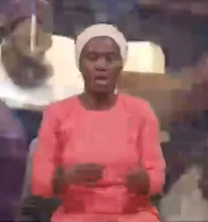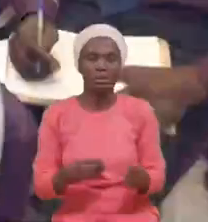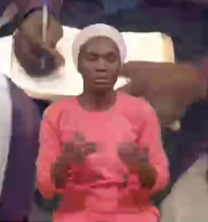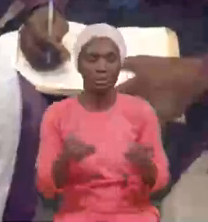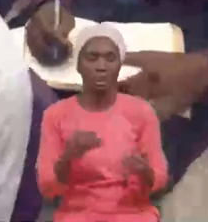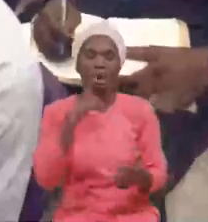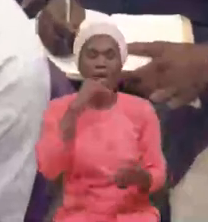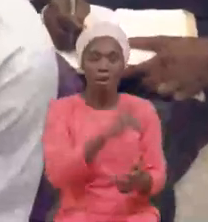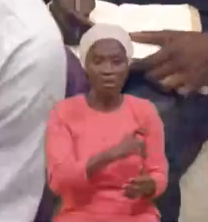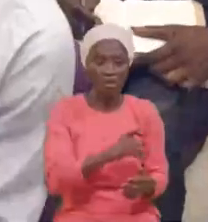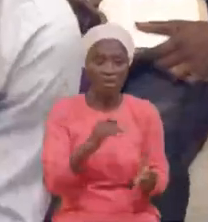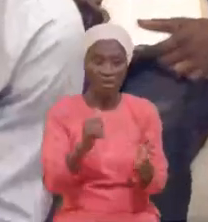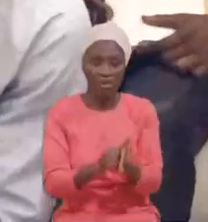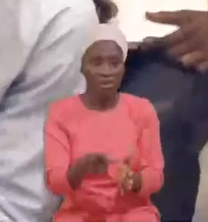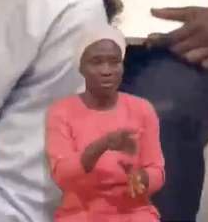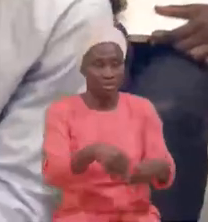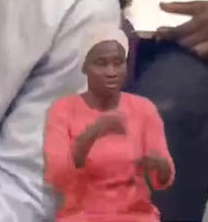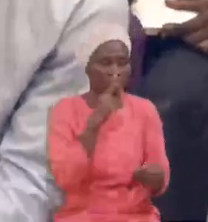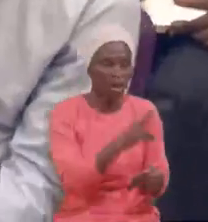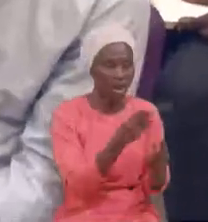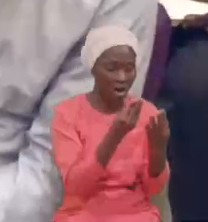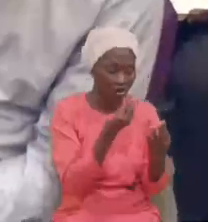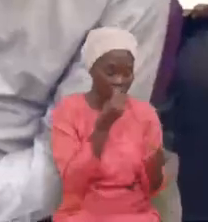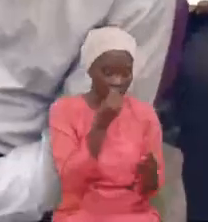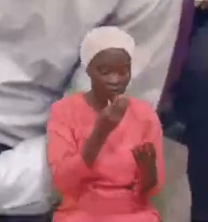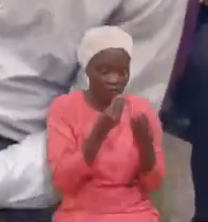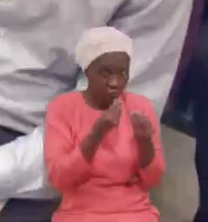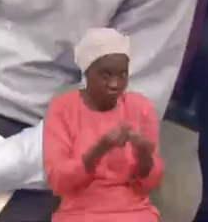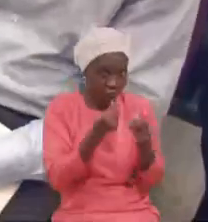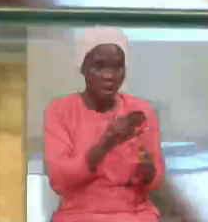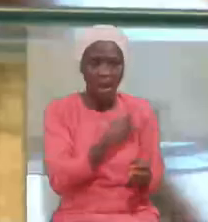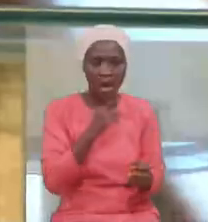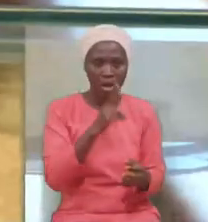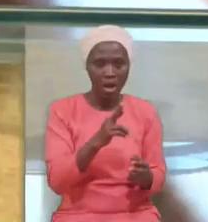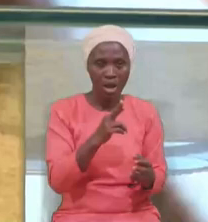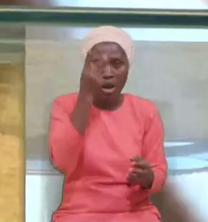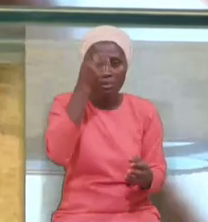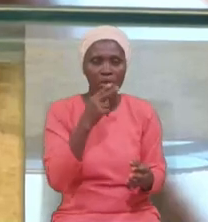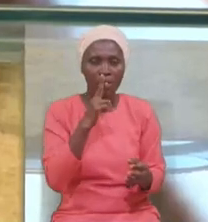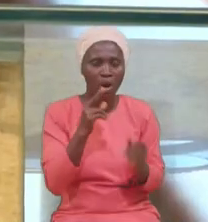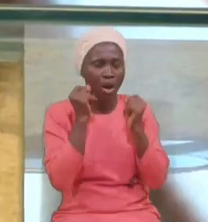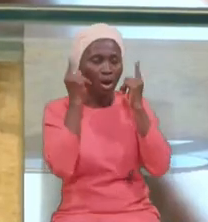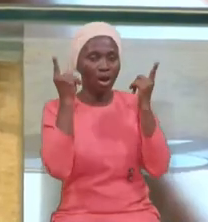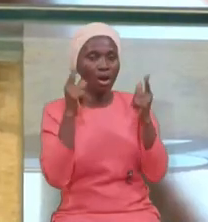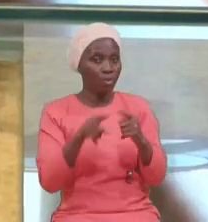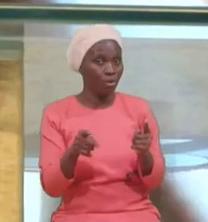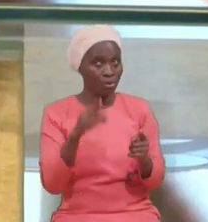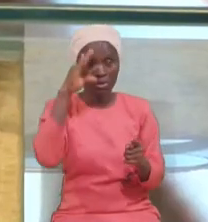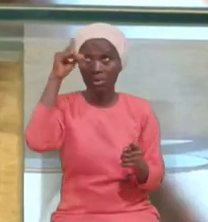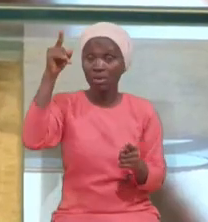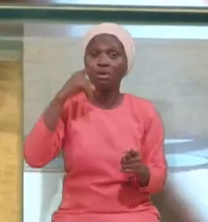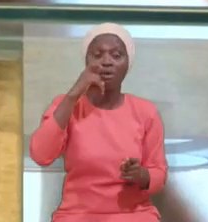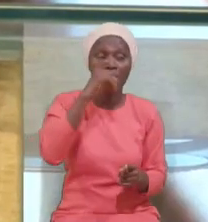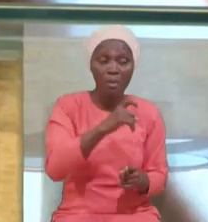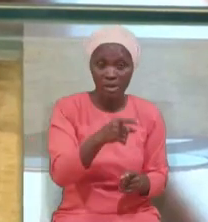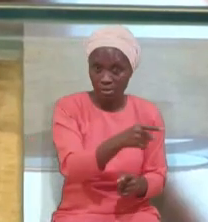leva. Jésus ordonna qu'on lui donnât à manger. Les parents de la jeune fille furent dans l'étonnement et il